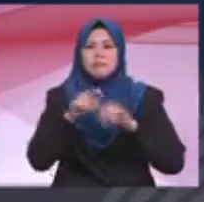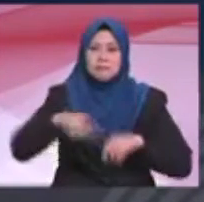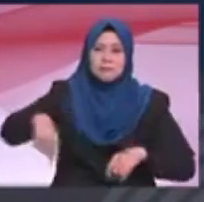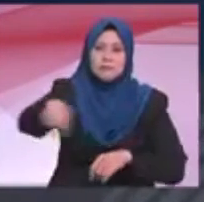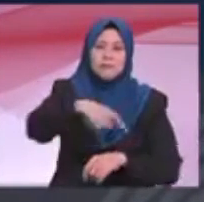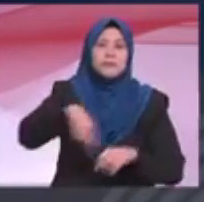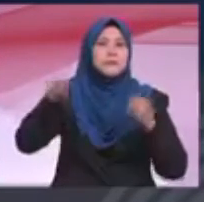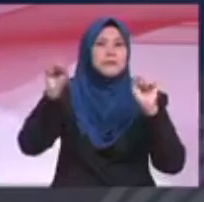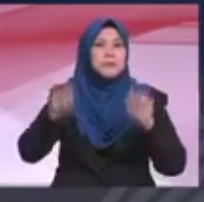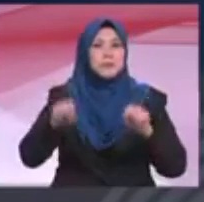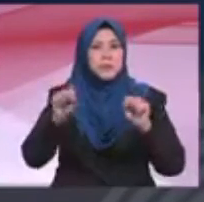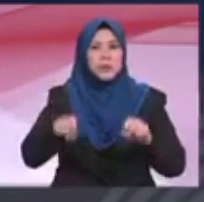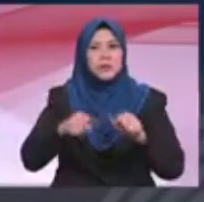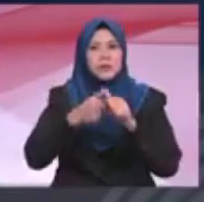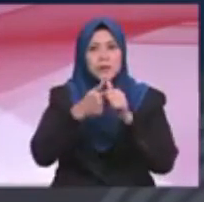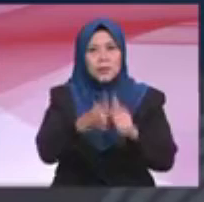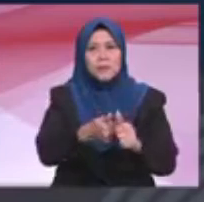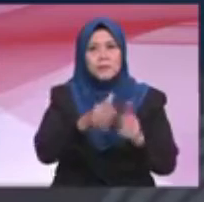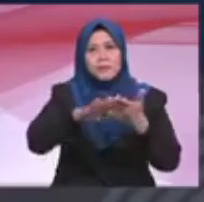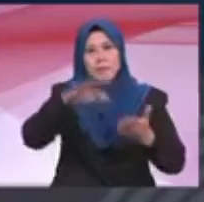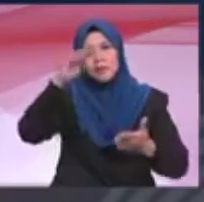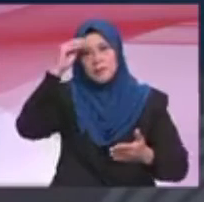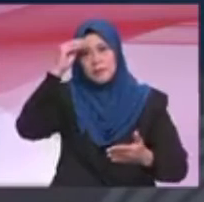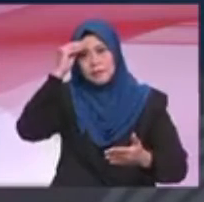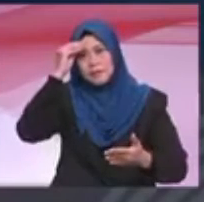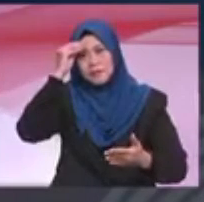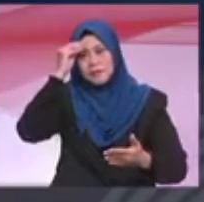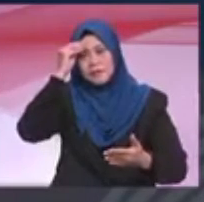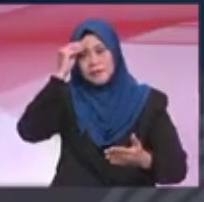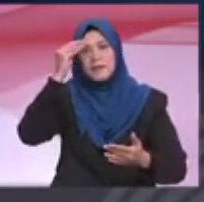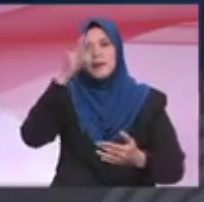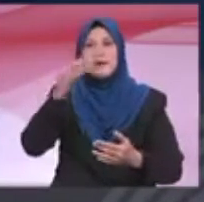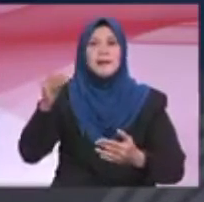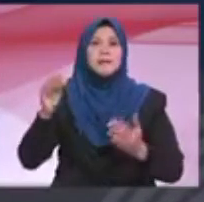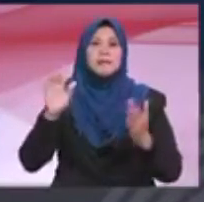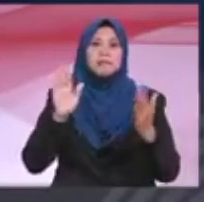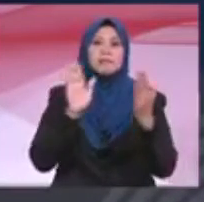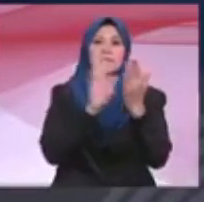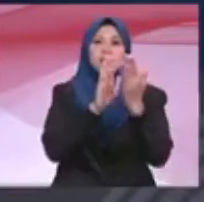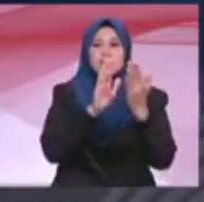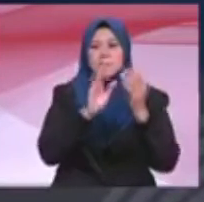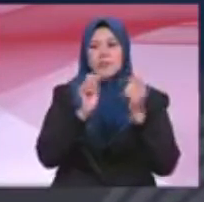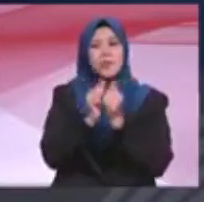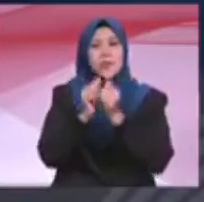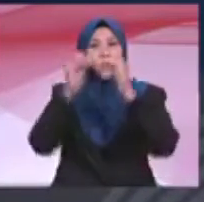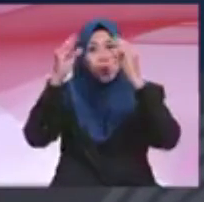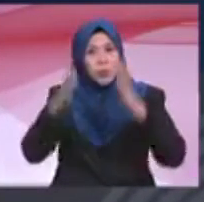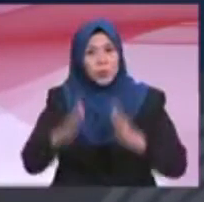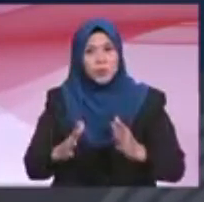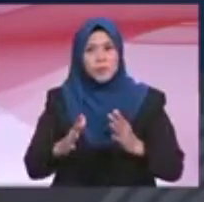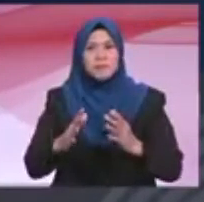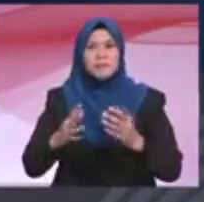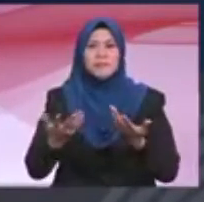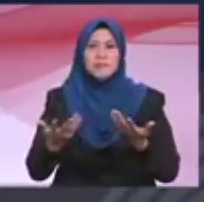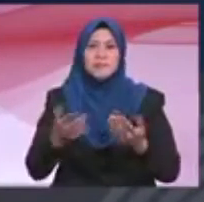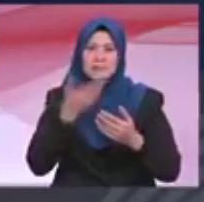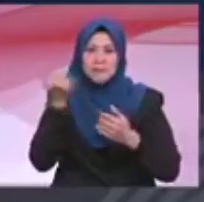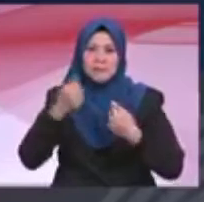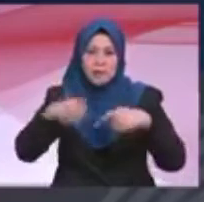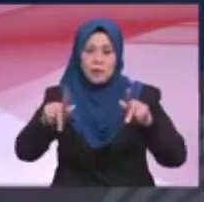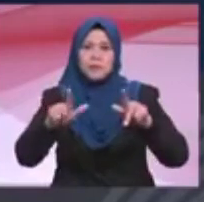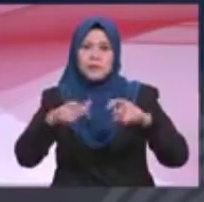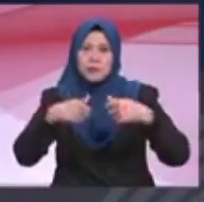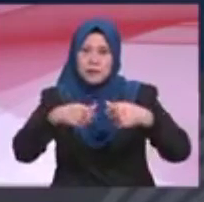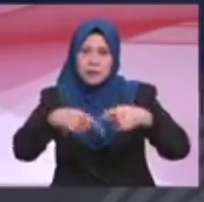mereka dapat mengikuti pembelajaran secara bersemuka dengan guru-guru mereka di sekolah. Kita benarkan mereka terlebih dahulu.